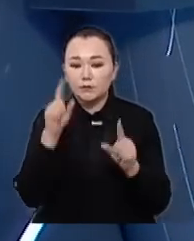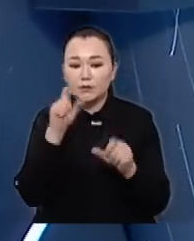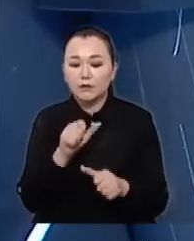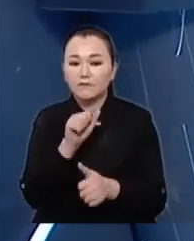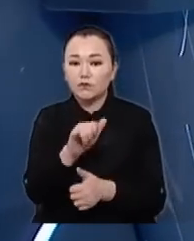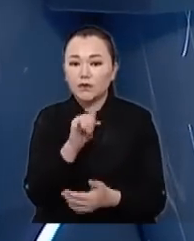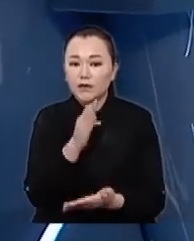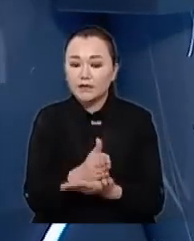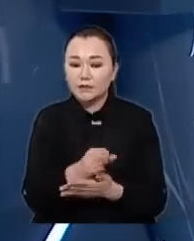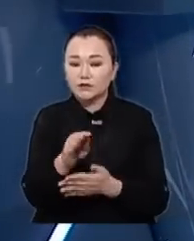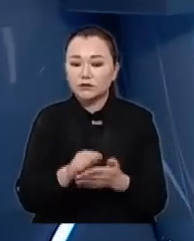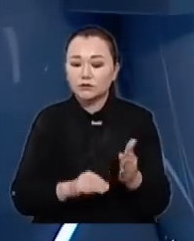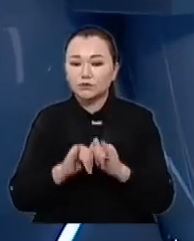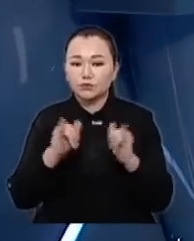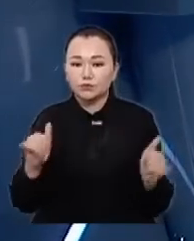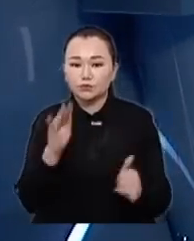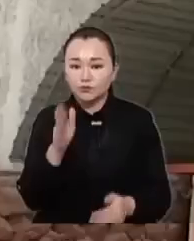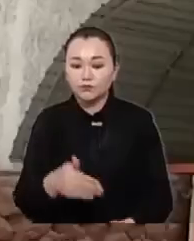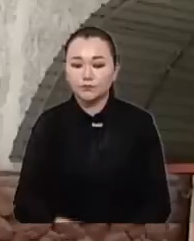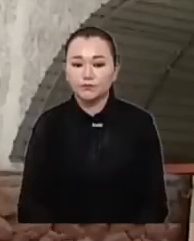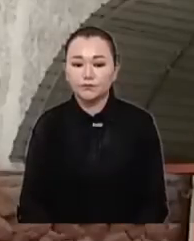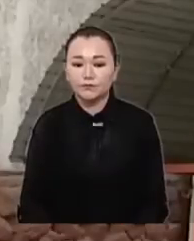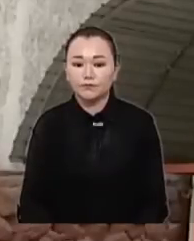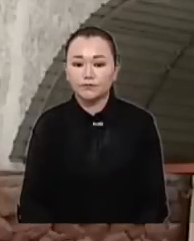азаматтар тізімі кеңейтілмек.